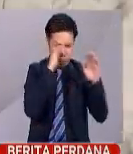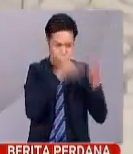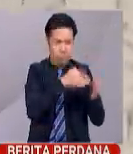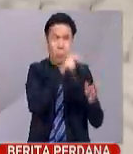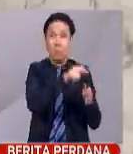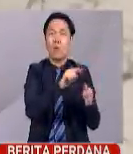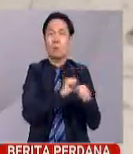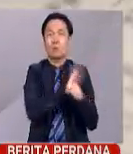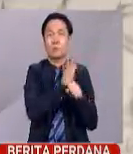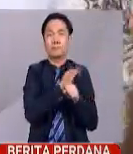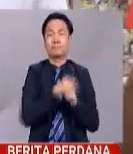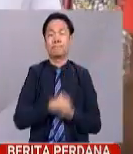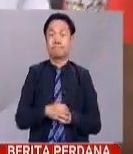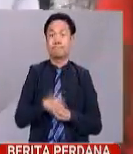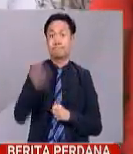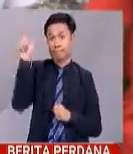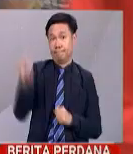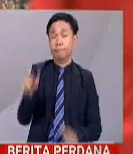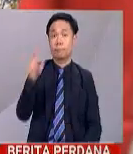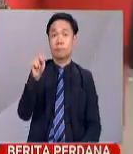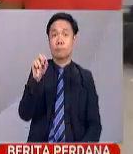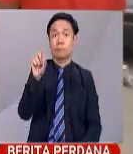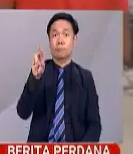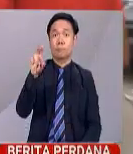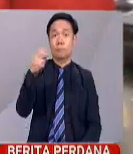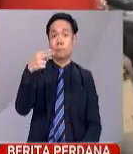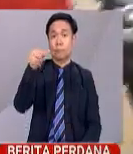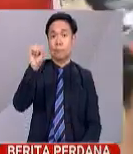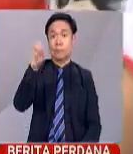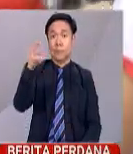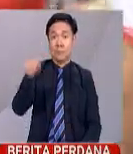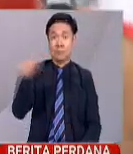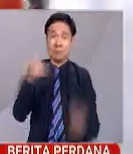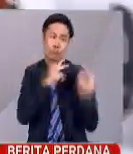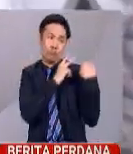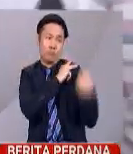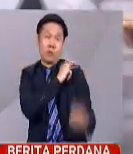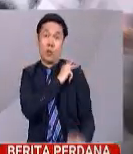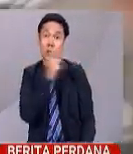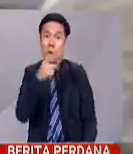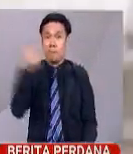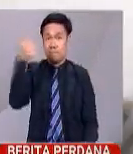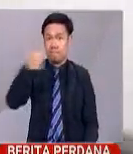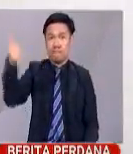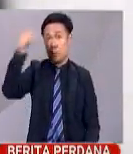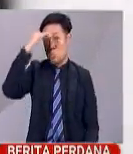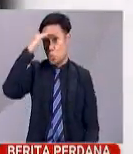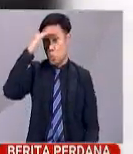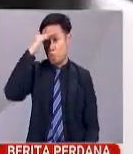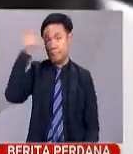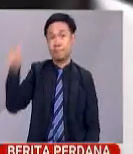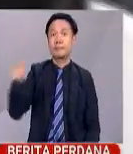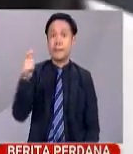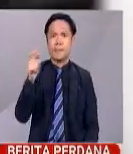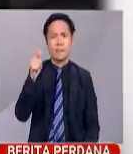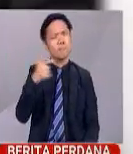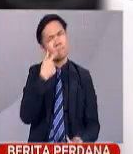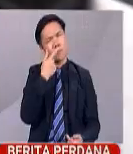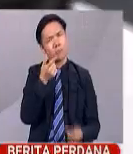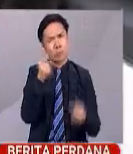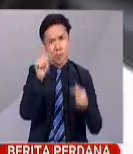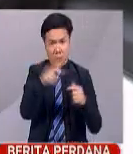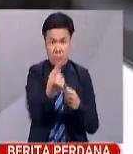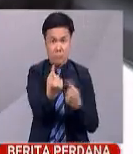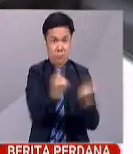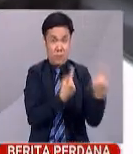Nur Hisham yang juga Ketua Imigresen Pelabuhan Tanjung Pelepas Johor memaklumkan majikan perlu tampil membantu kerajaan dengan memberi maklumat